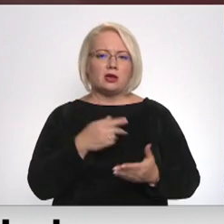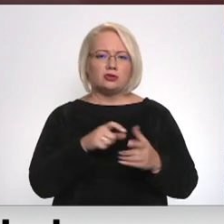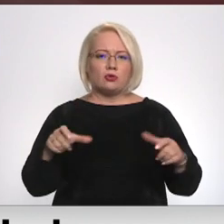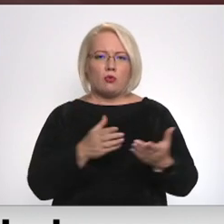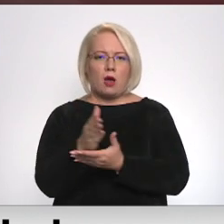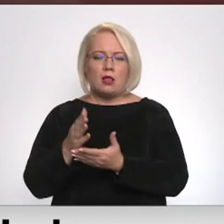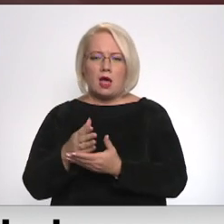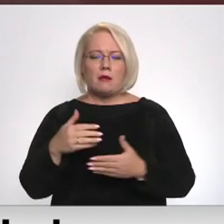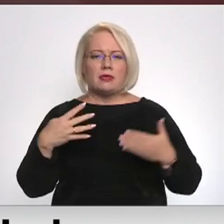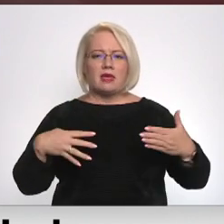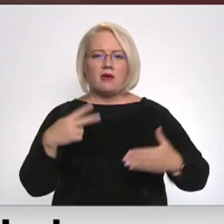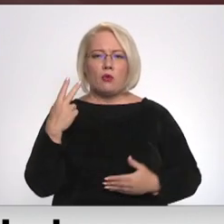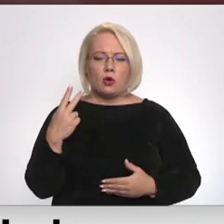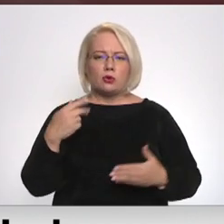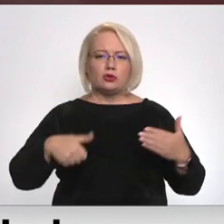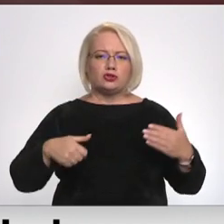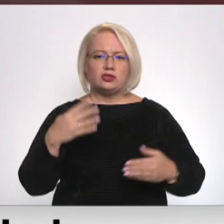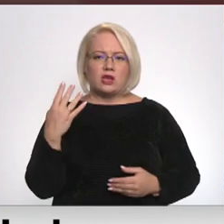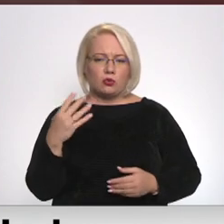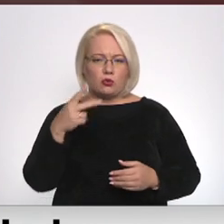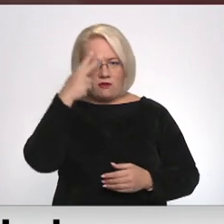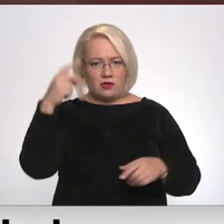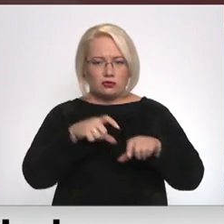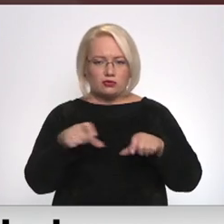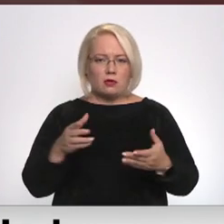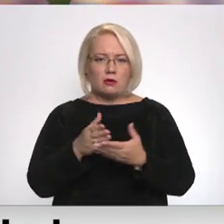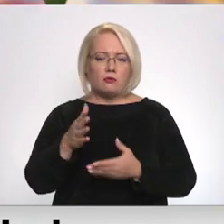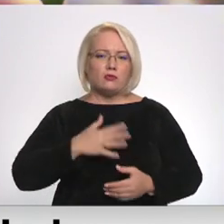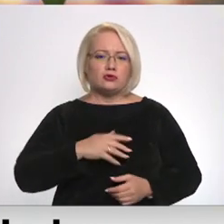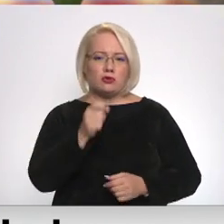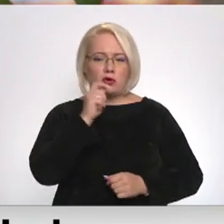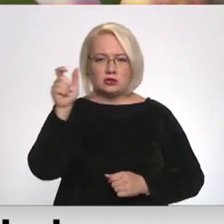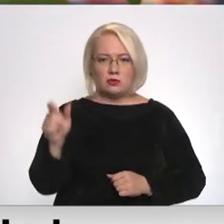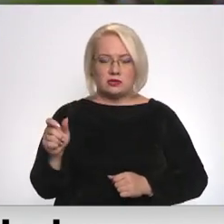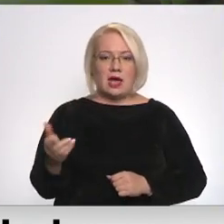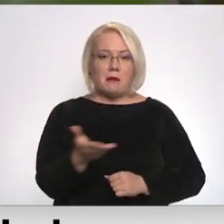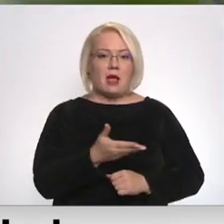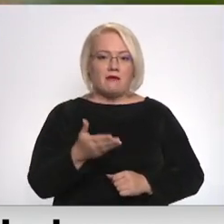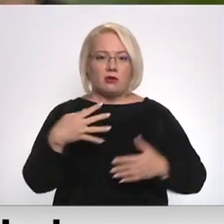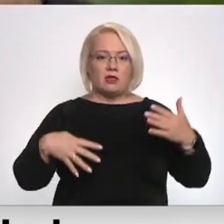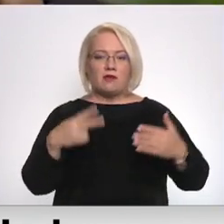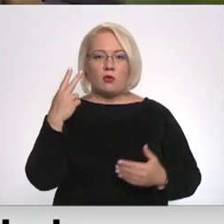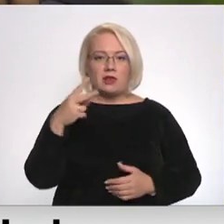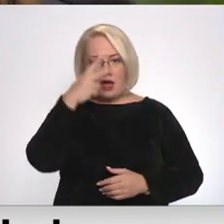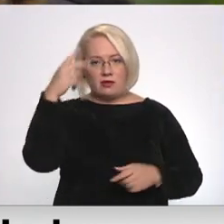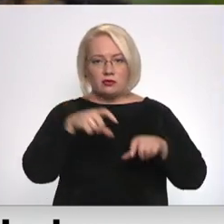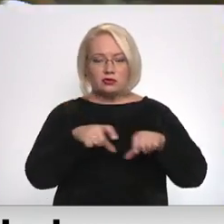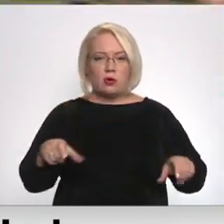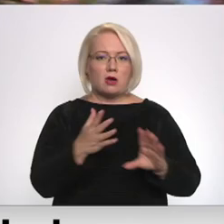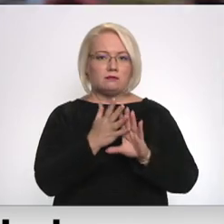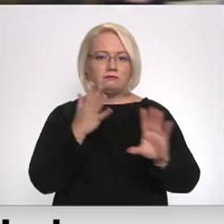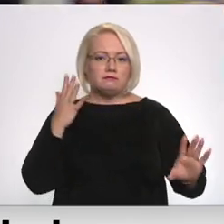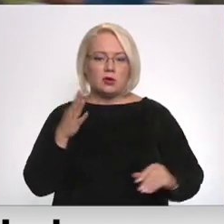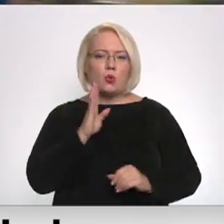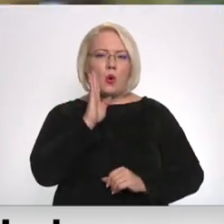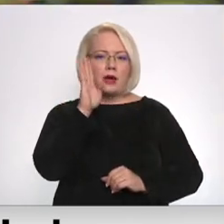un 64. vidusskola, devās Krišs Kairis. Pļauniekos pie 92. vidusskolas, lai vēlētu, rindā jāstāv jau kopš